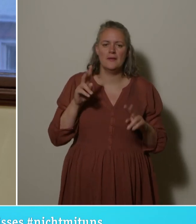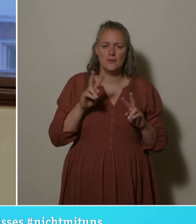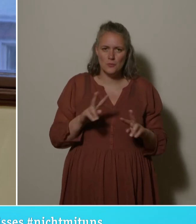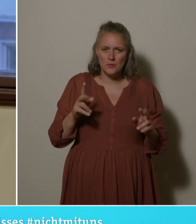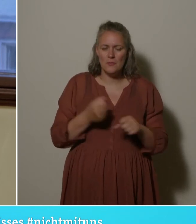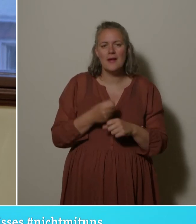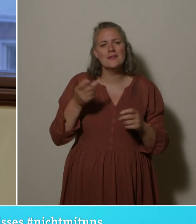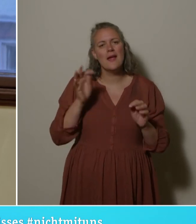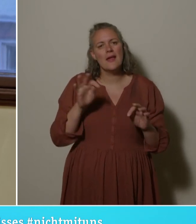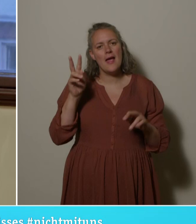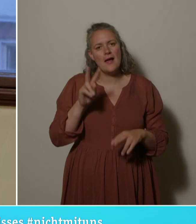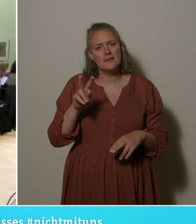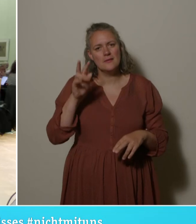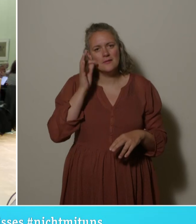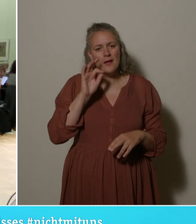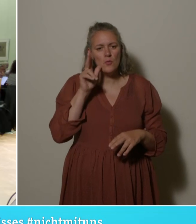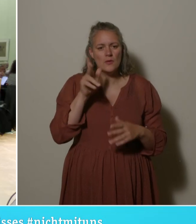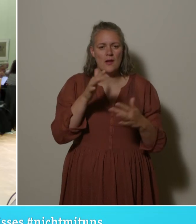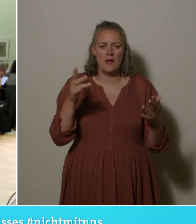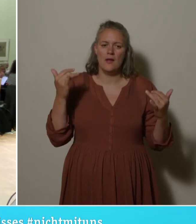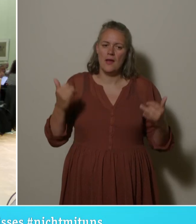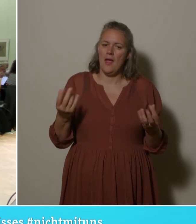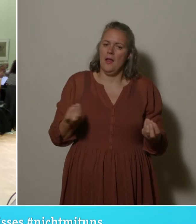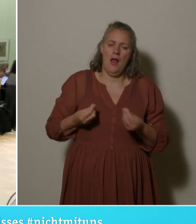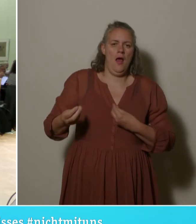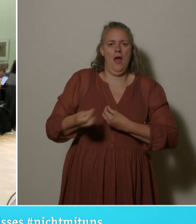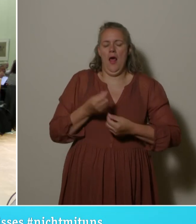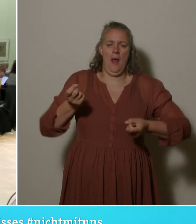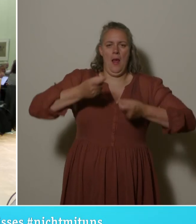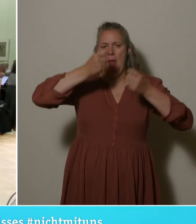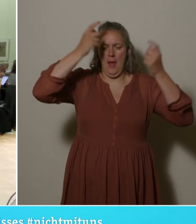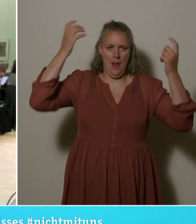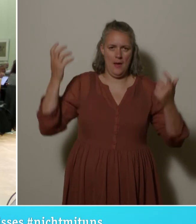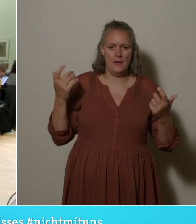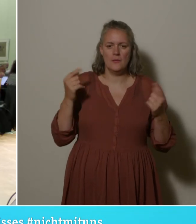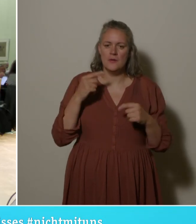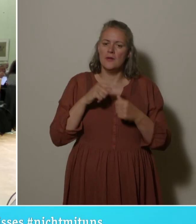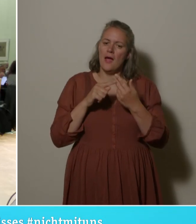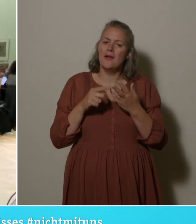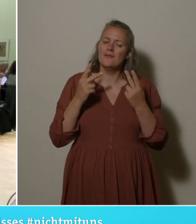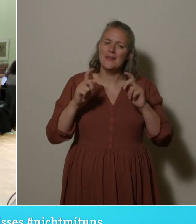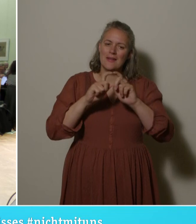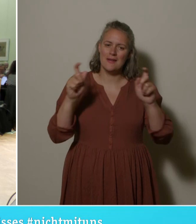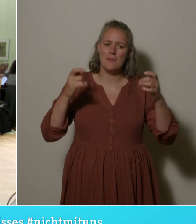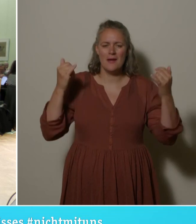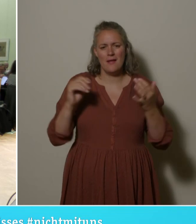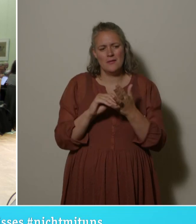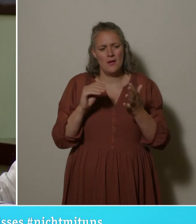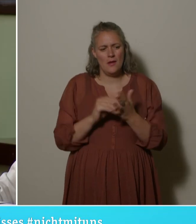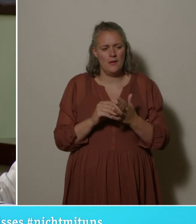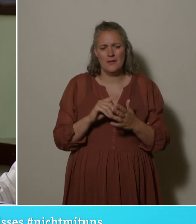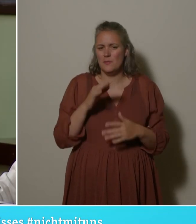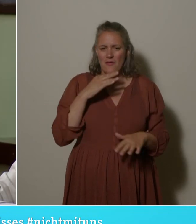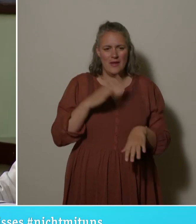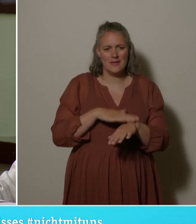sorgen. Sehr geehrte Damen und Herren, wir haben inzwischen sehr emotionalisierte Debatte über eigentlich ein sehr wichtiges Thema. Jetzt haben wir noch nicht mehr